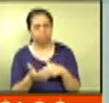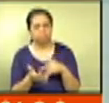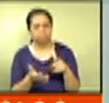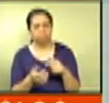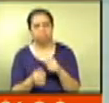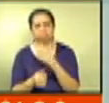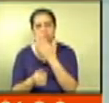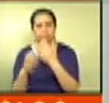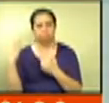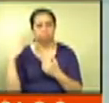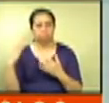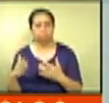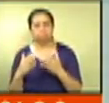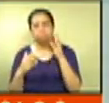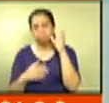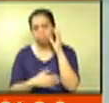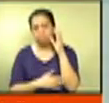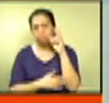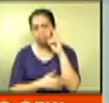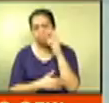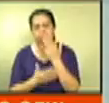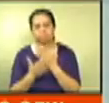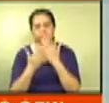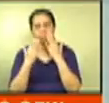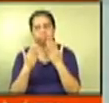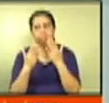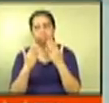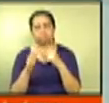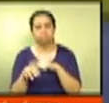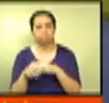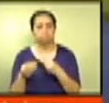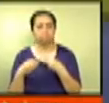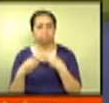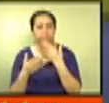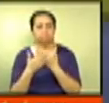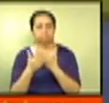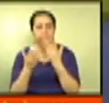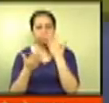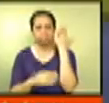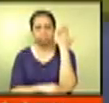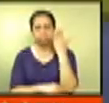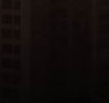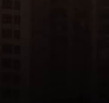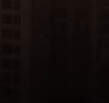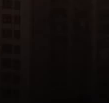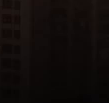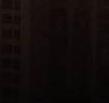Sige po. Ma'am Celine Pialago, maraming salamat po sa time na binigay niyo sa amin. Magandang tanghali po, ma'am.